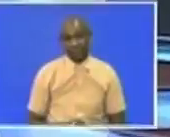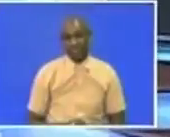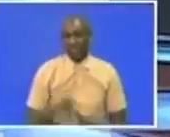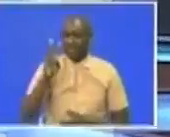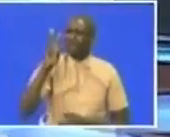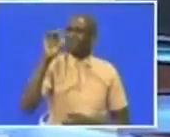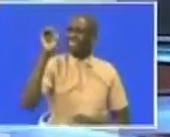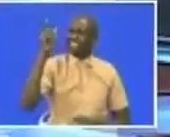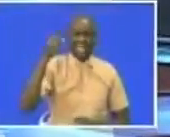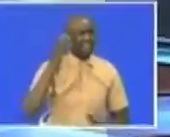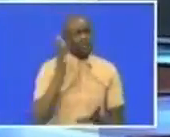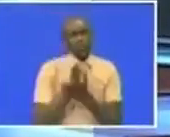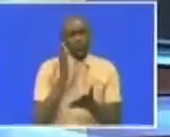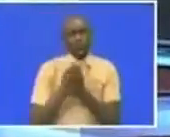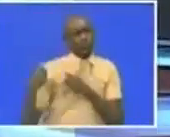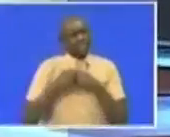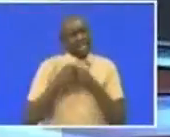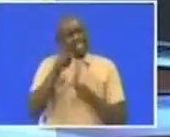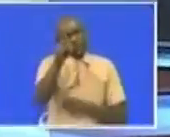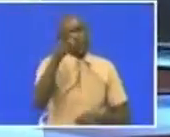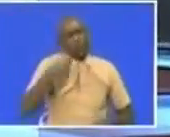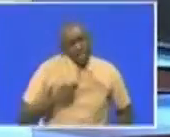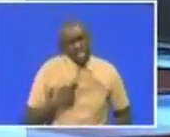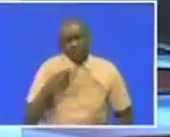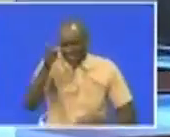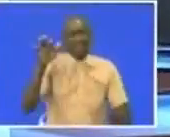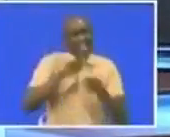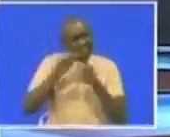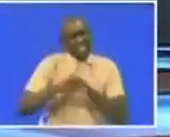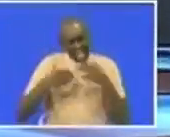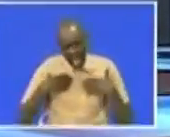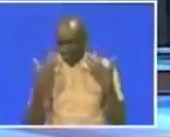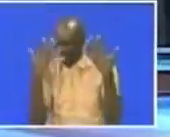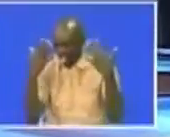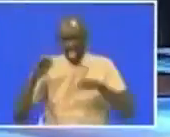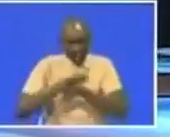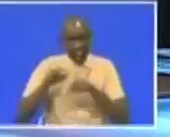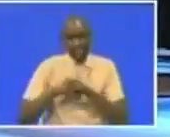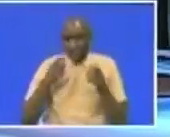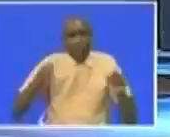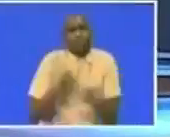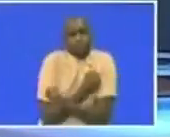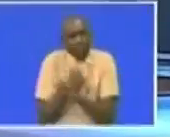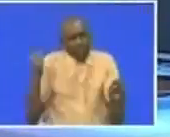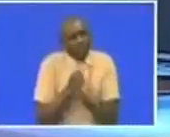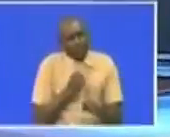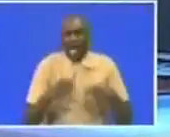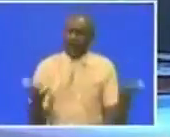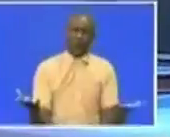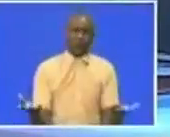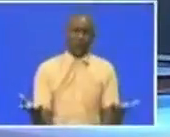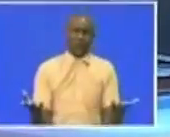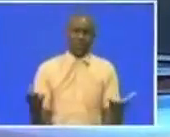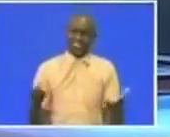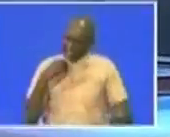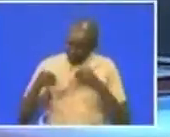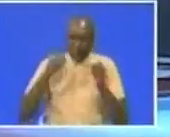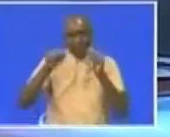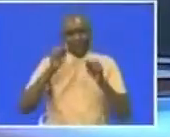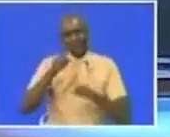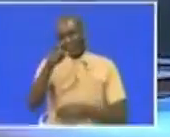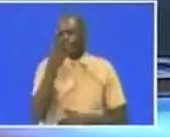Victor, natupa sote changamoto, manake ukiwa una kila kitu na unasema kuna mambo ambayo huwezi kufanya, basi huenda ukapata